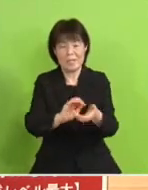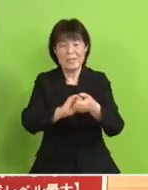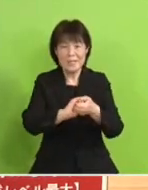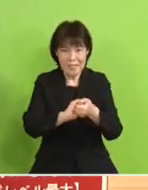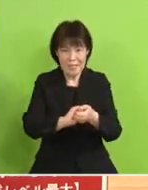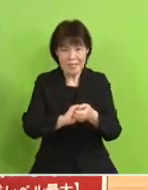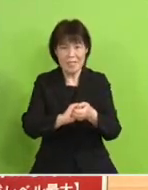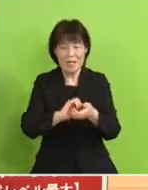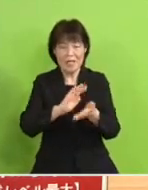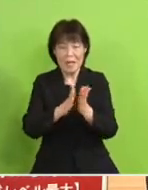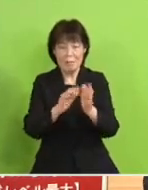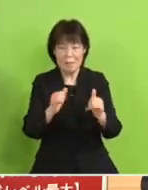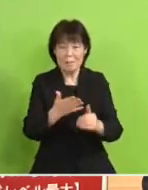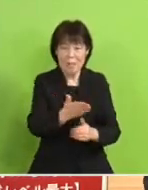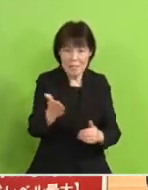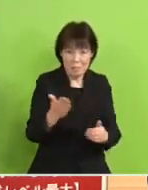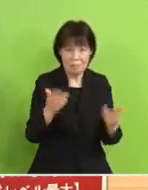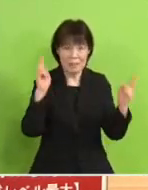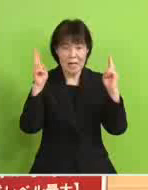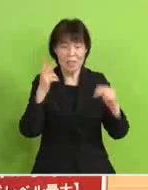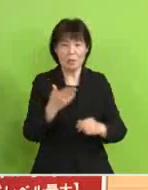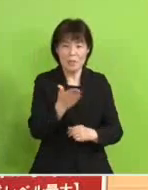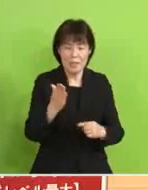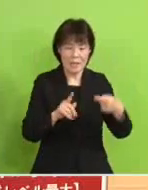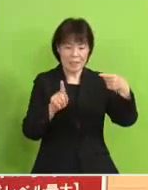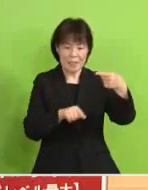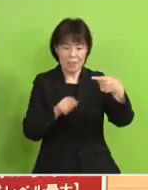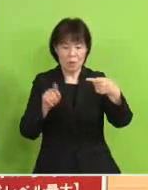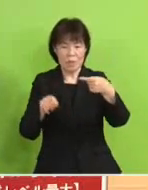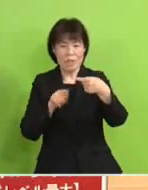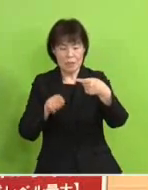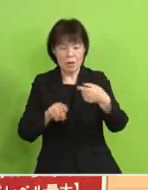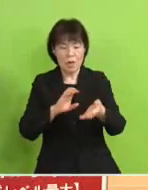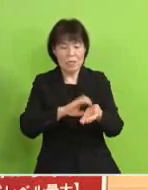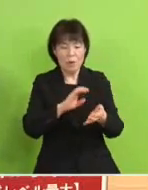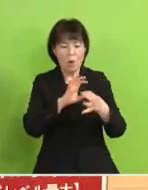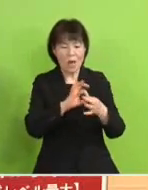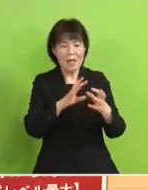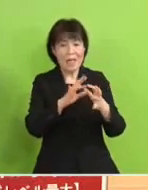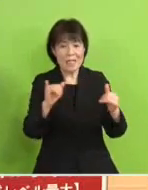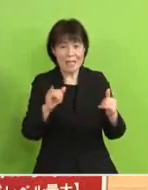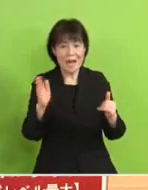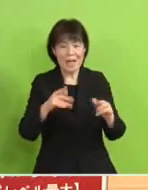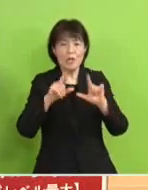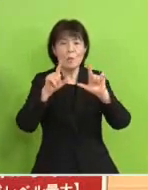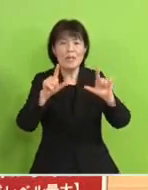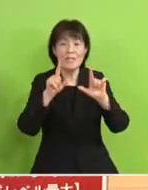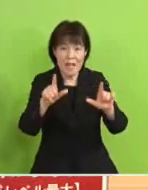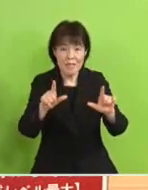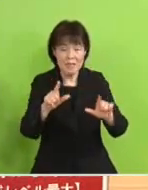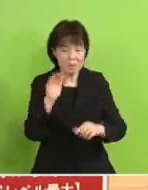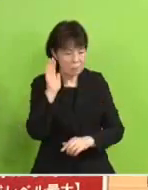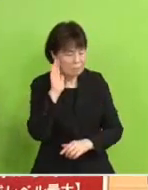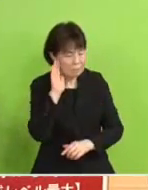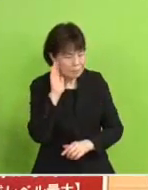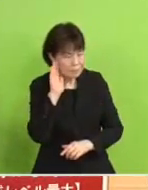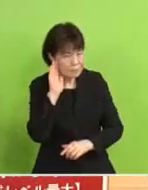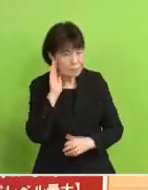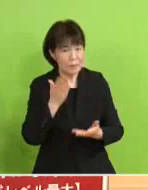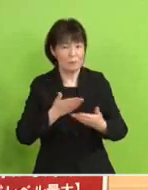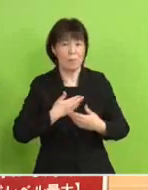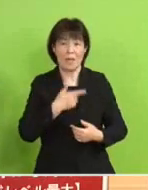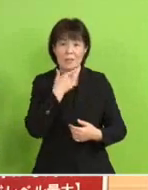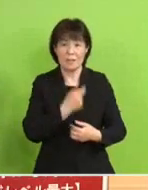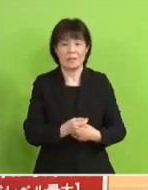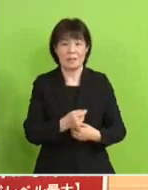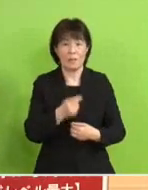ぜひ、県民や事業者の皆さん、お一人お一人が医療関係者からのメッセージにも耳を傾け